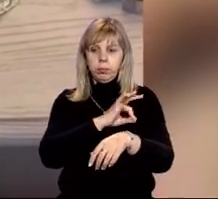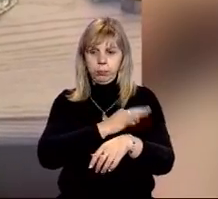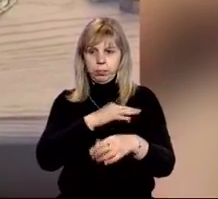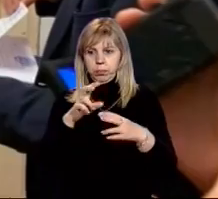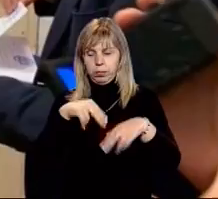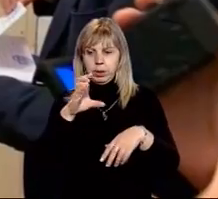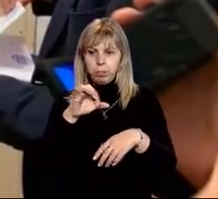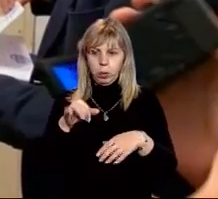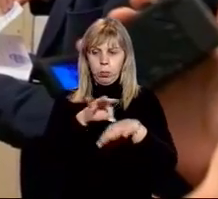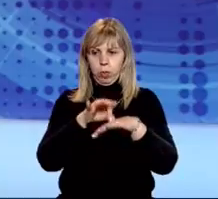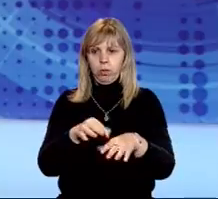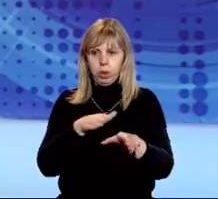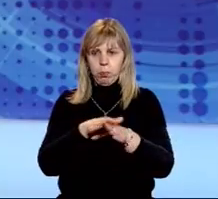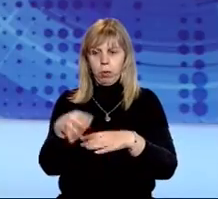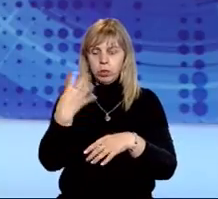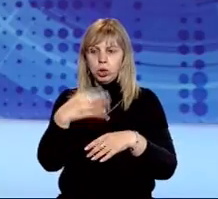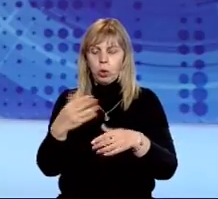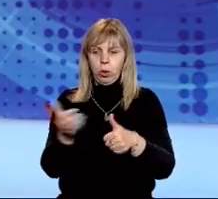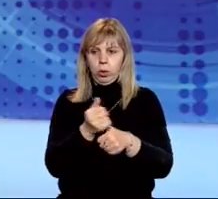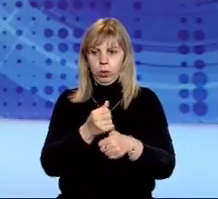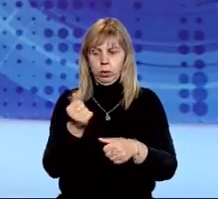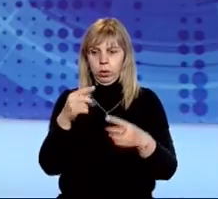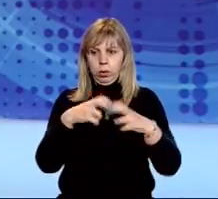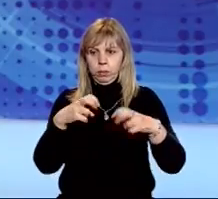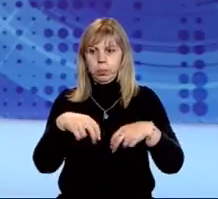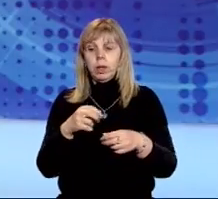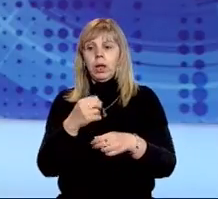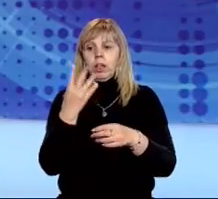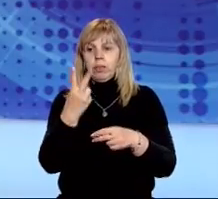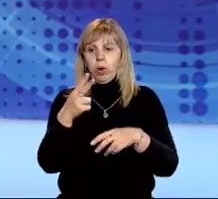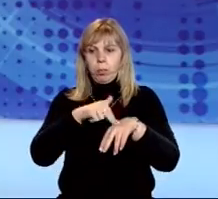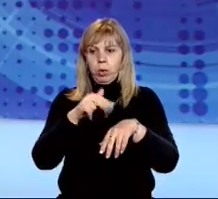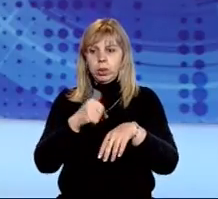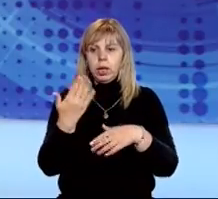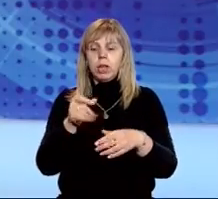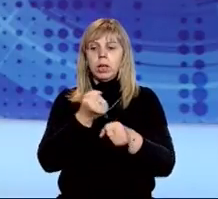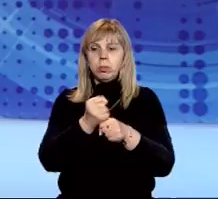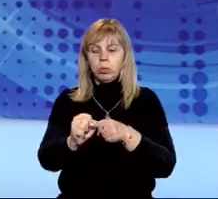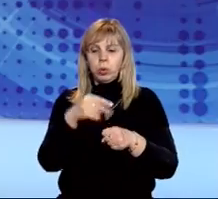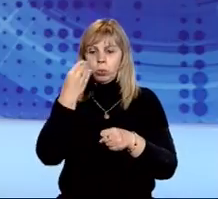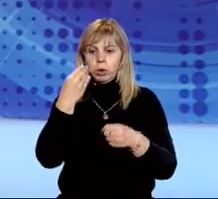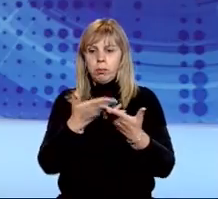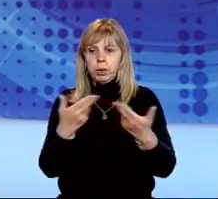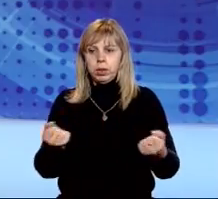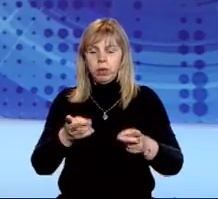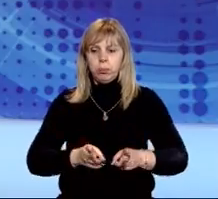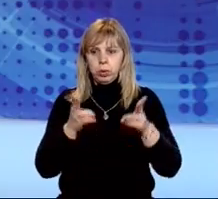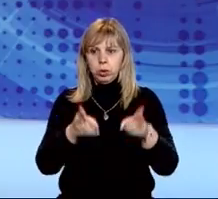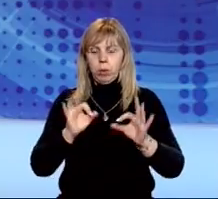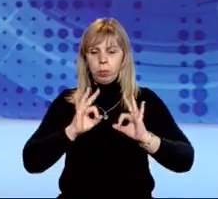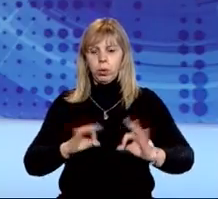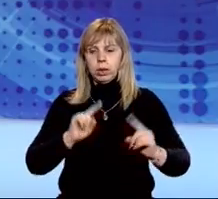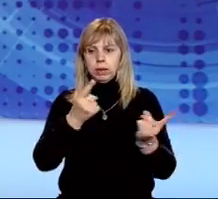прокуратури та СБУ провели понад 40 обшуків. Двом поліцейським, які змушували ужгородців зізнатись у злочинах,